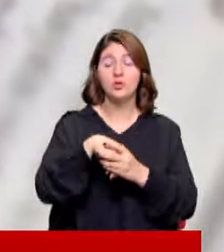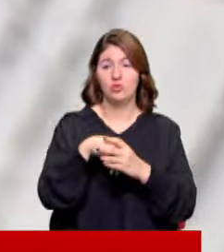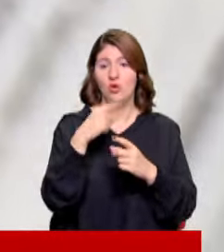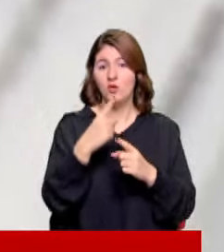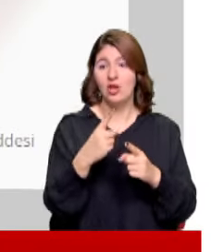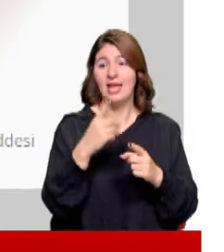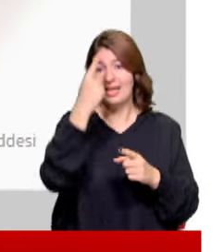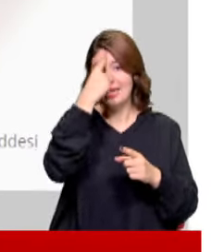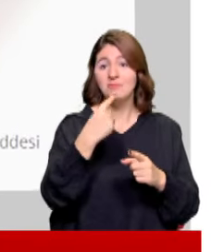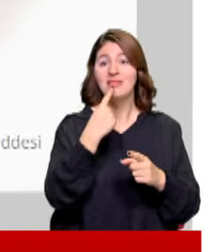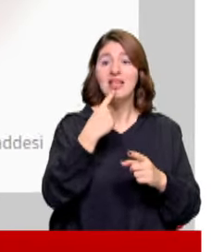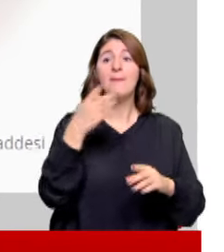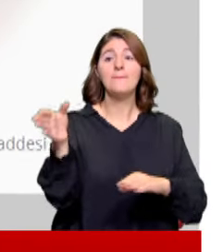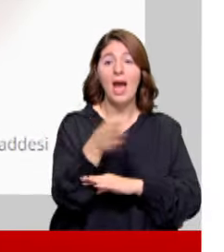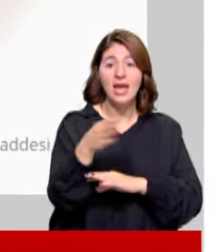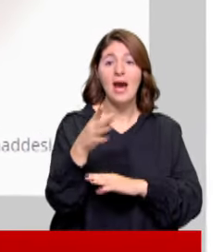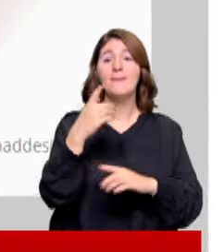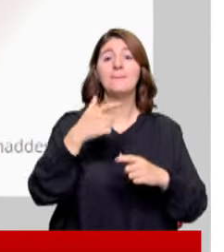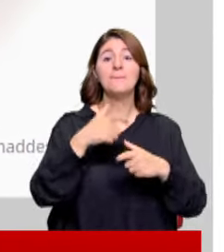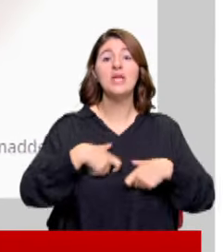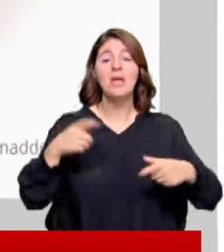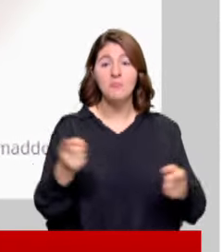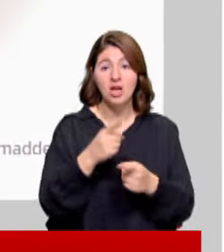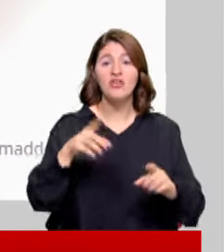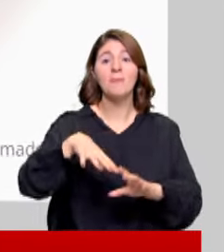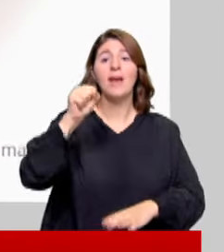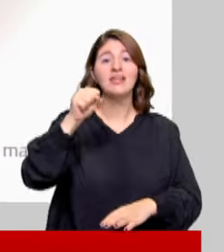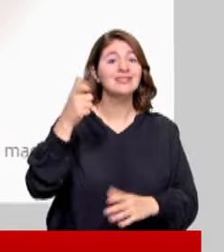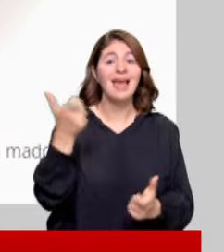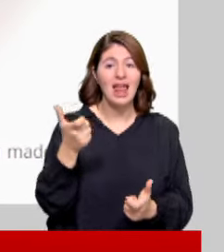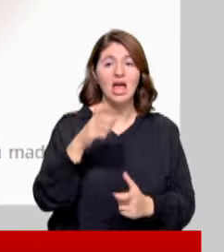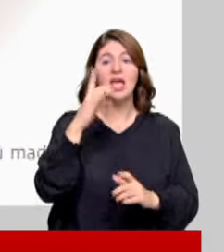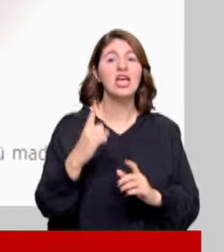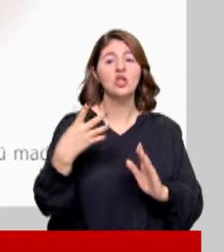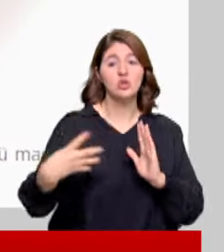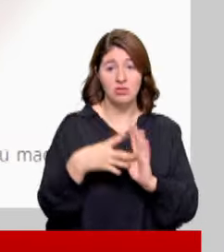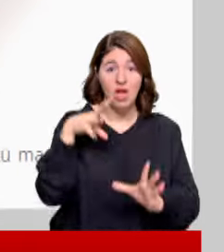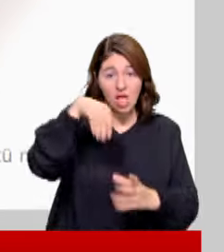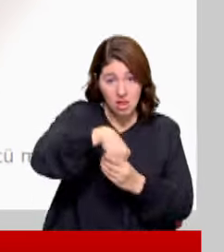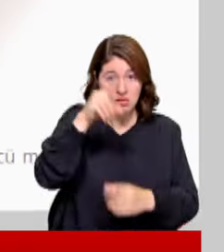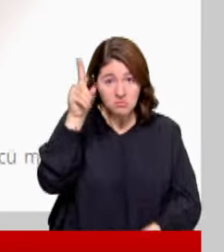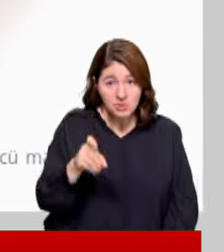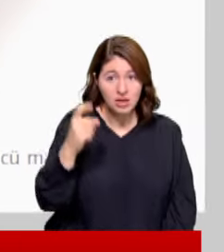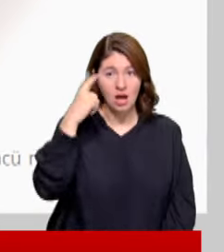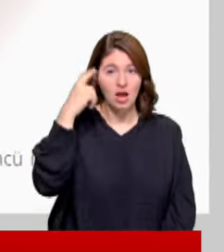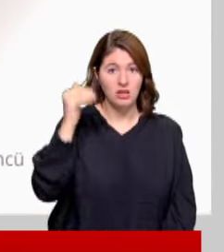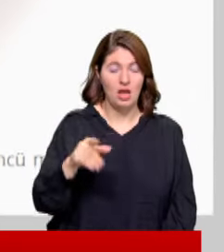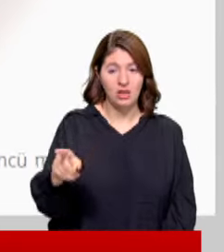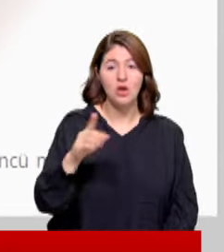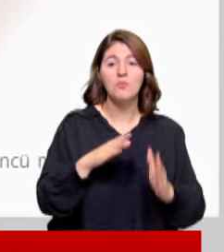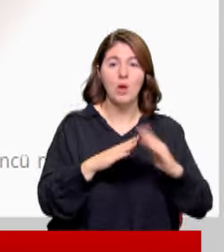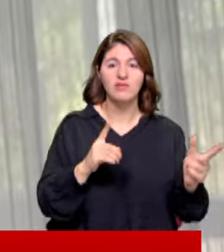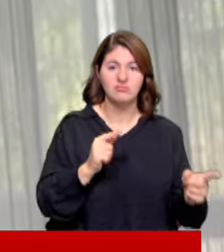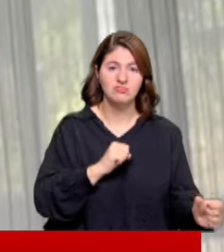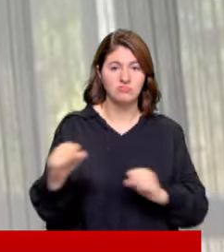yapan, resmi dili bayrağı, milli marşı ve başkentini ortaya koyan ilk dört maddesini de mi kapsıyor sorusunu akıllara getirdi.